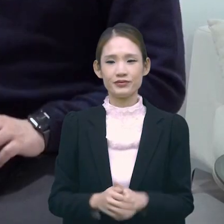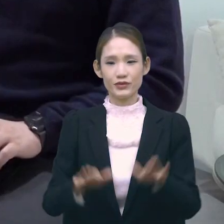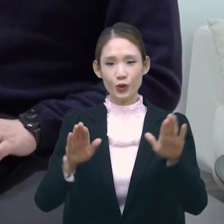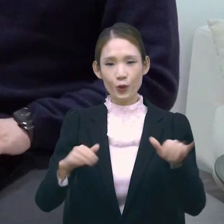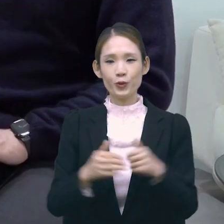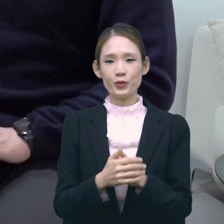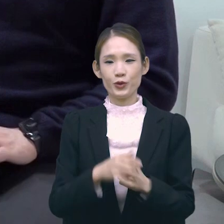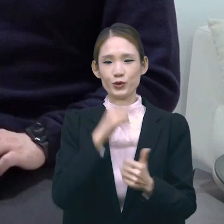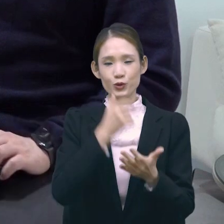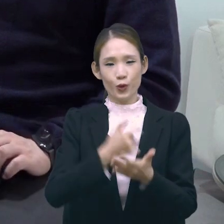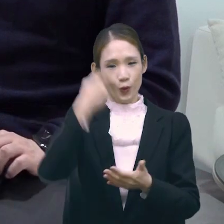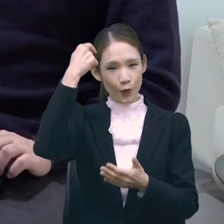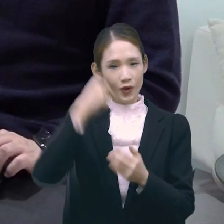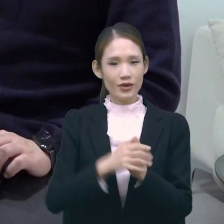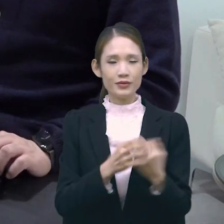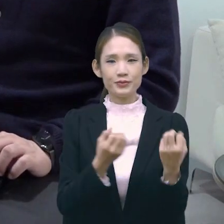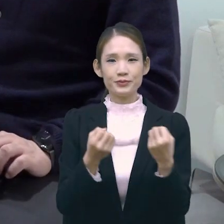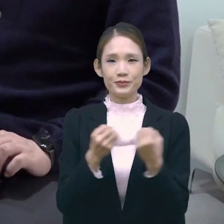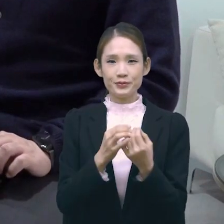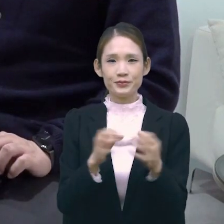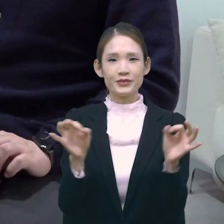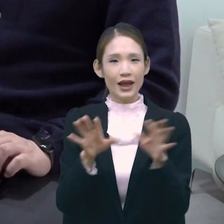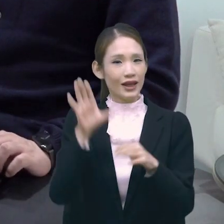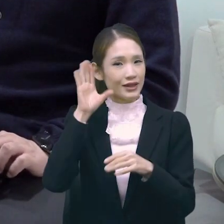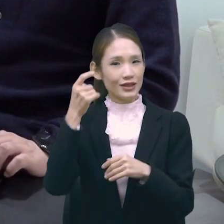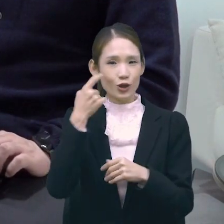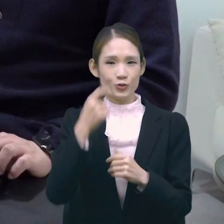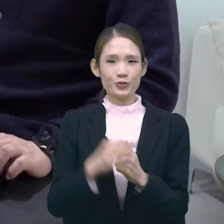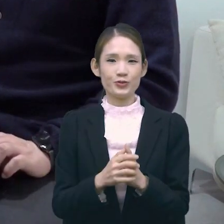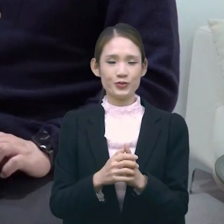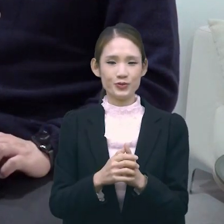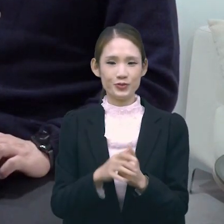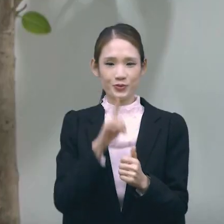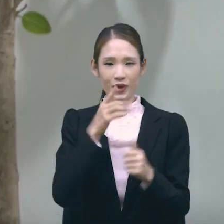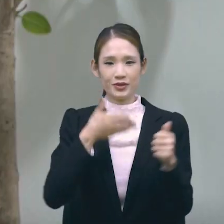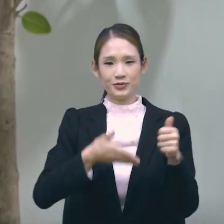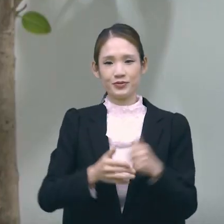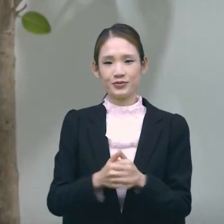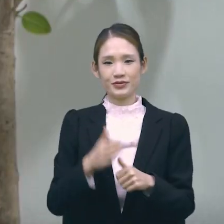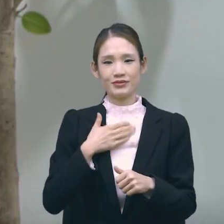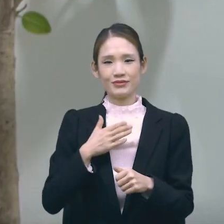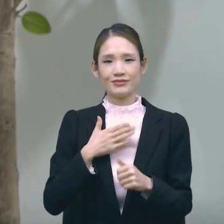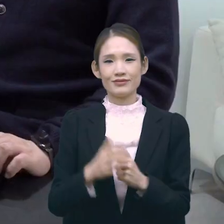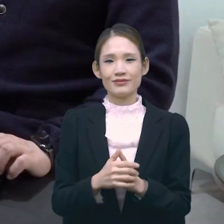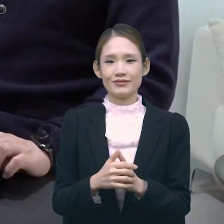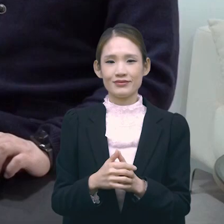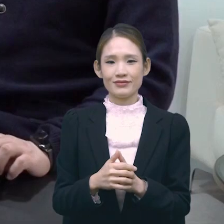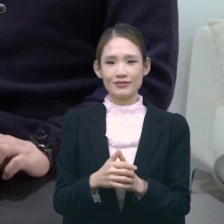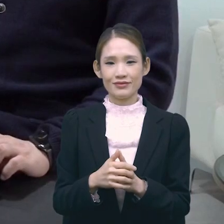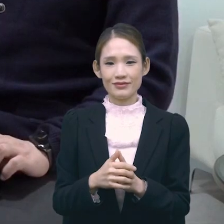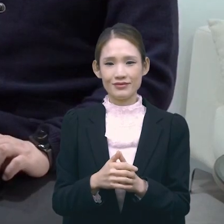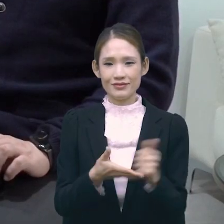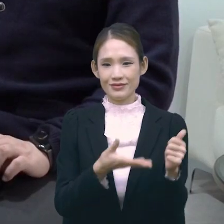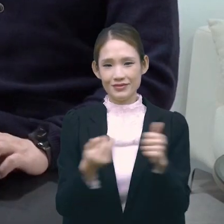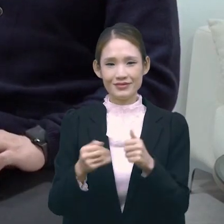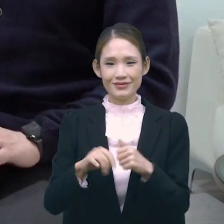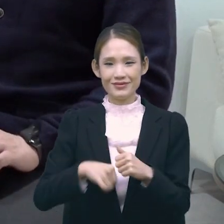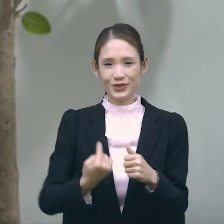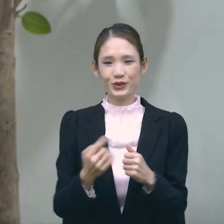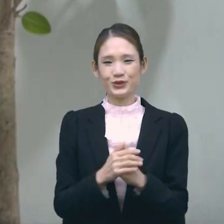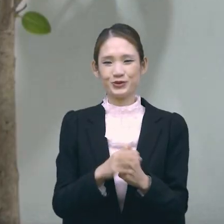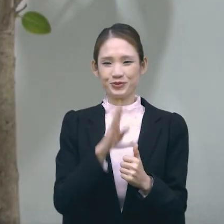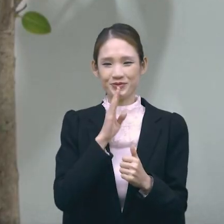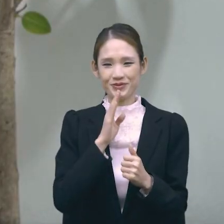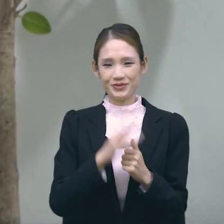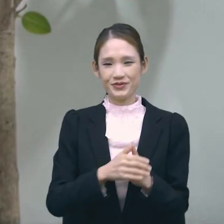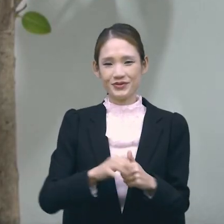아 오늘의 이제 소감하고 끝인사를 이렇게 들어보도록 하겠습니다. 한 말씀 해주세요. 아 제가요? 누가요? 그럼 오늘 게스트 혼자세요?